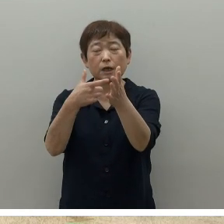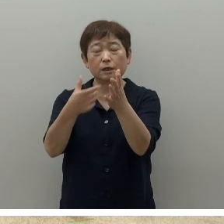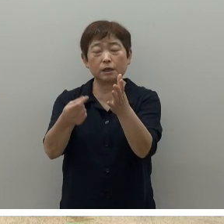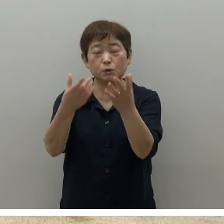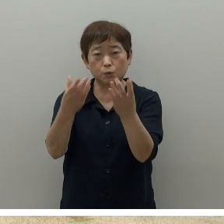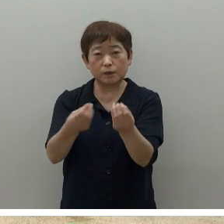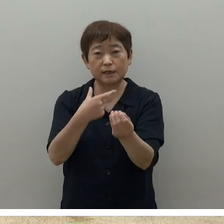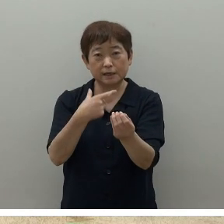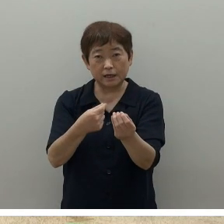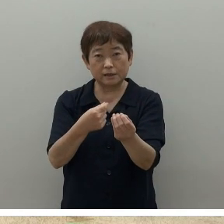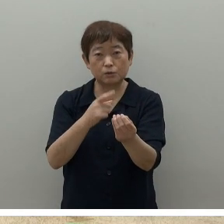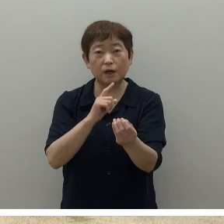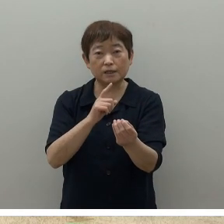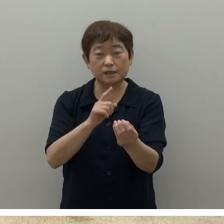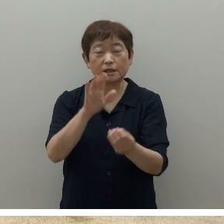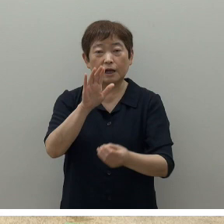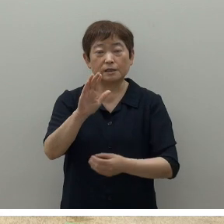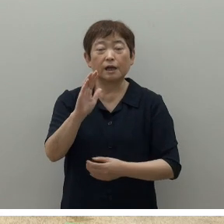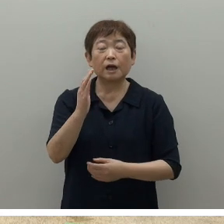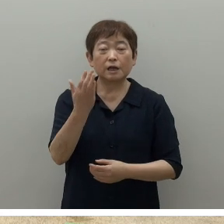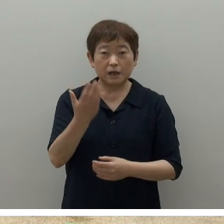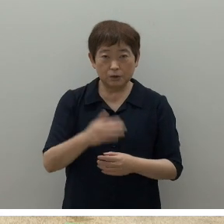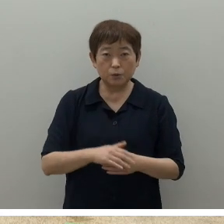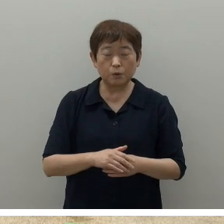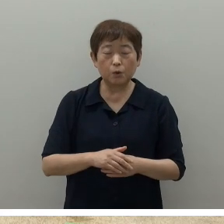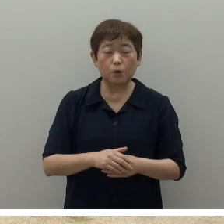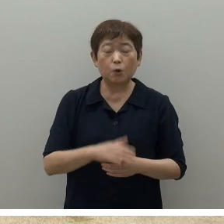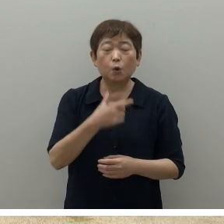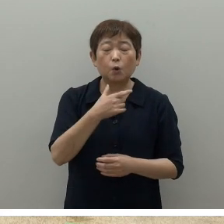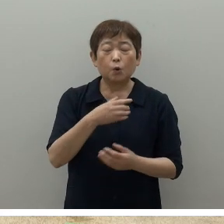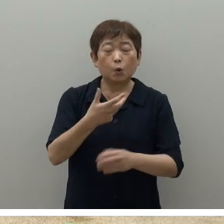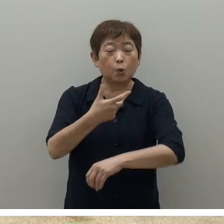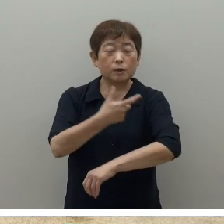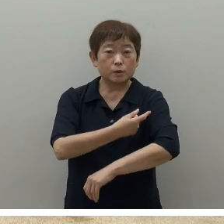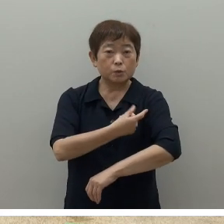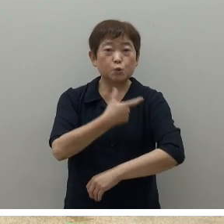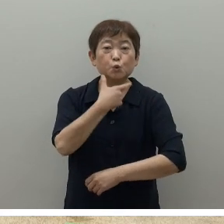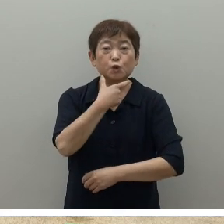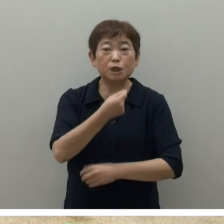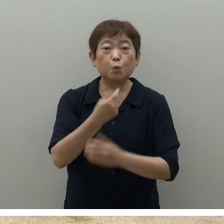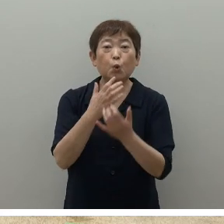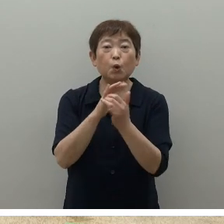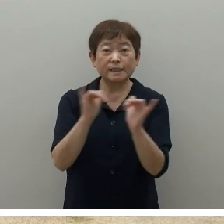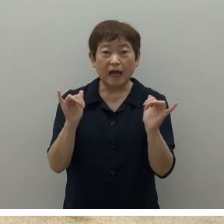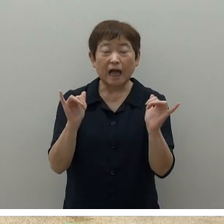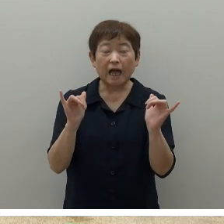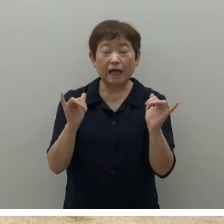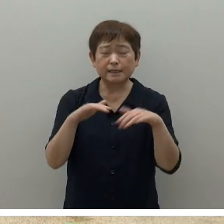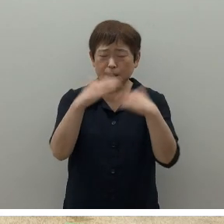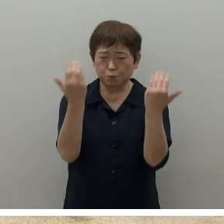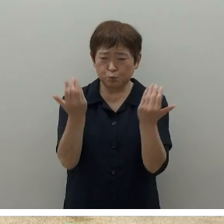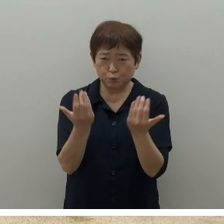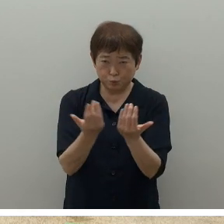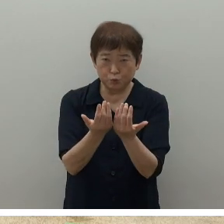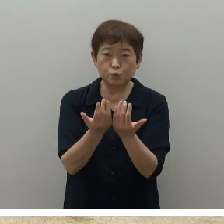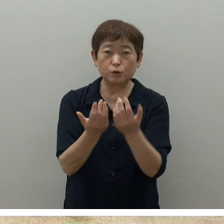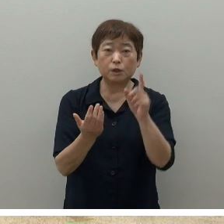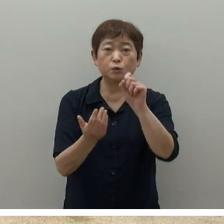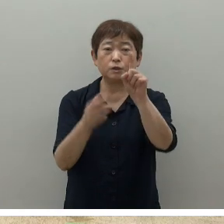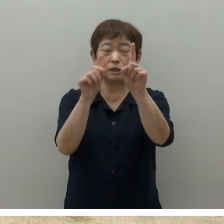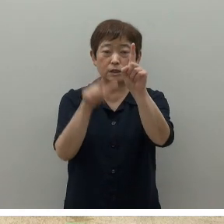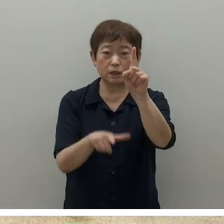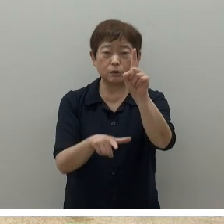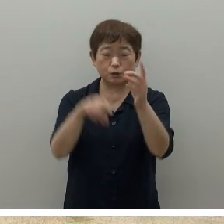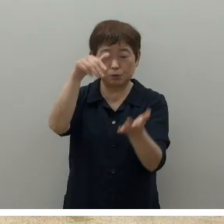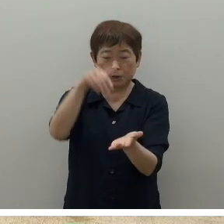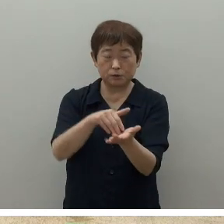も希望者全員に年内に、まあ、もう年内というか11月中に終わる見通しだということとイコール